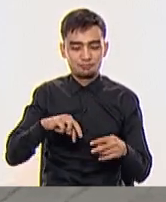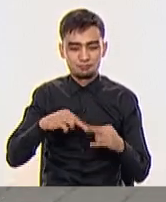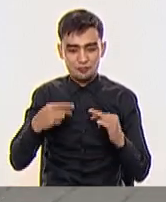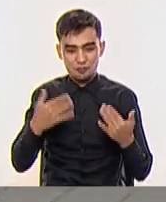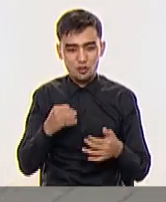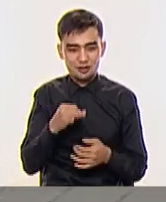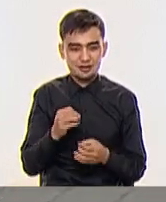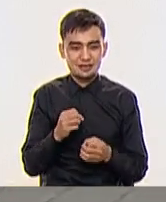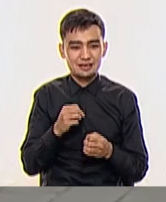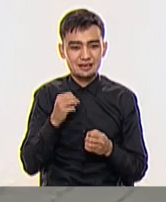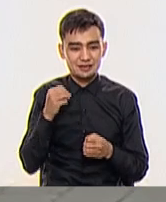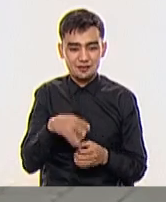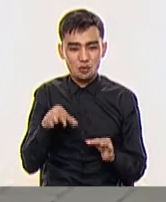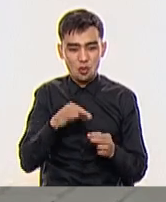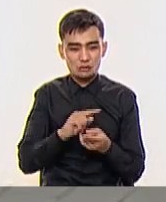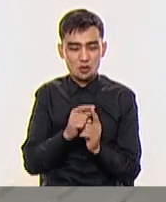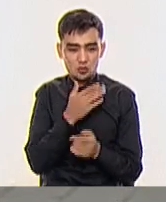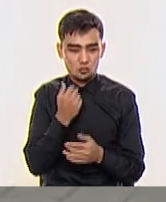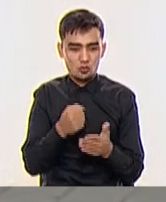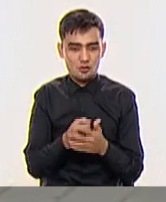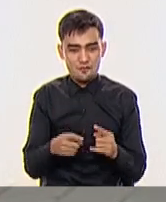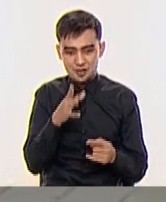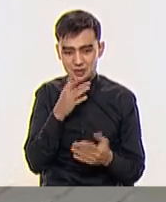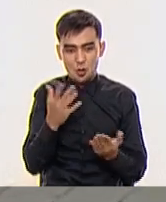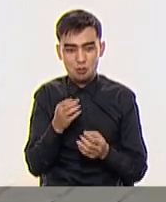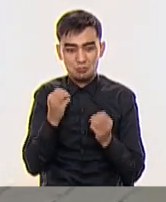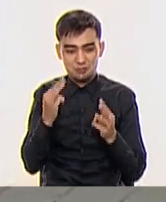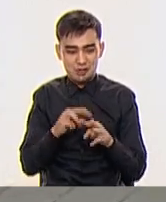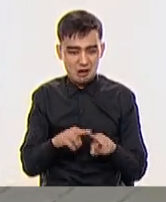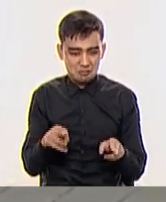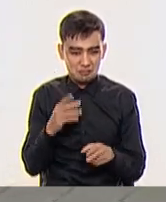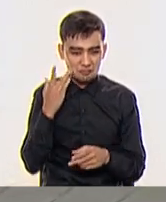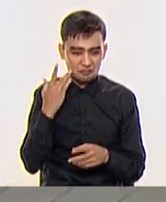аумаққа түсетін жарықтың сапасы өзгерген жоқ, яғни бұған дейін қандай жарық болса, дәл сол күйінде қалды.